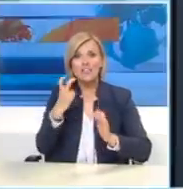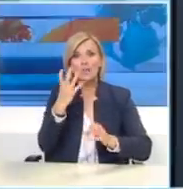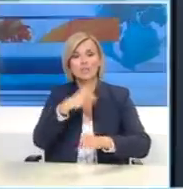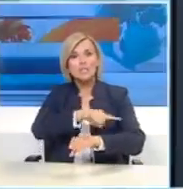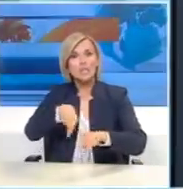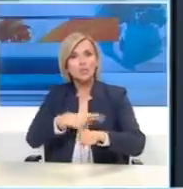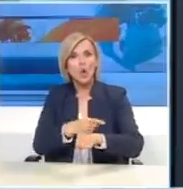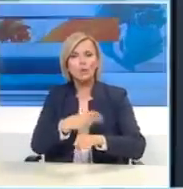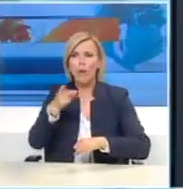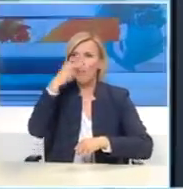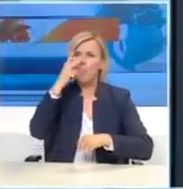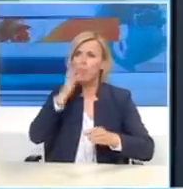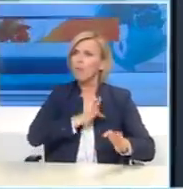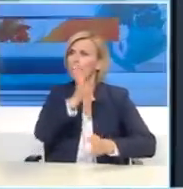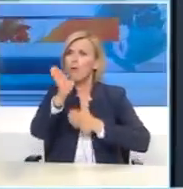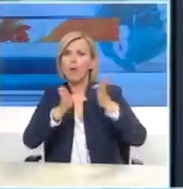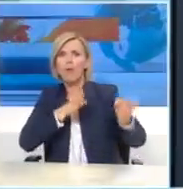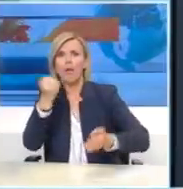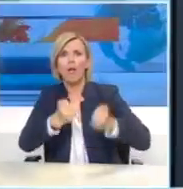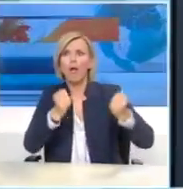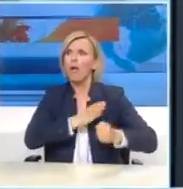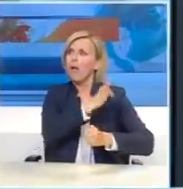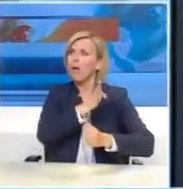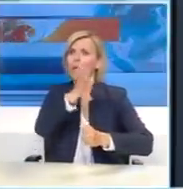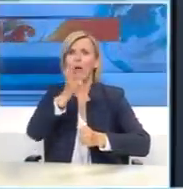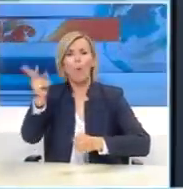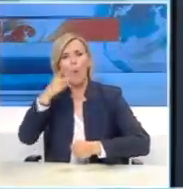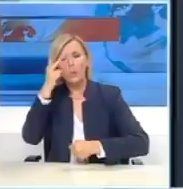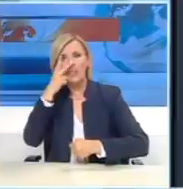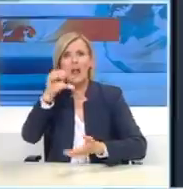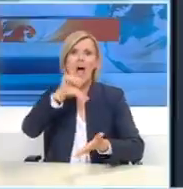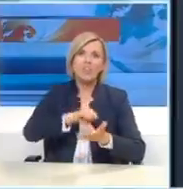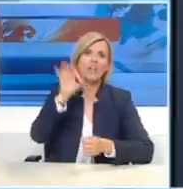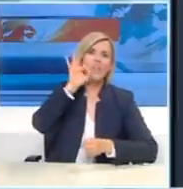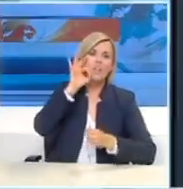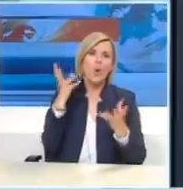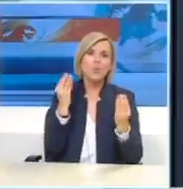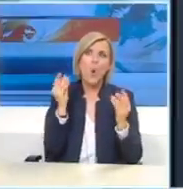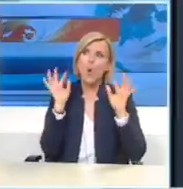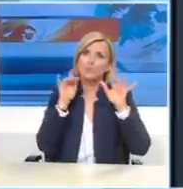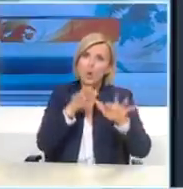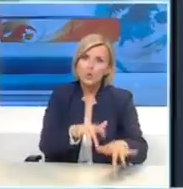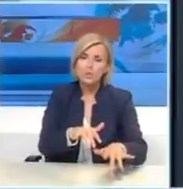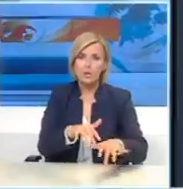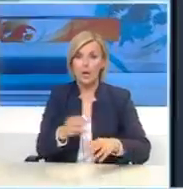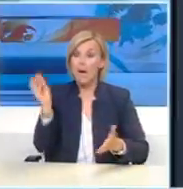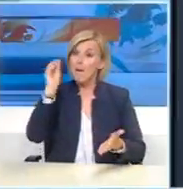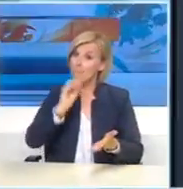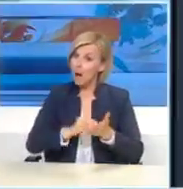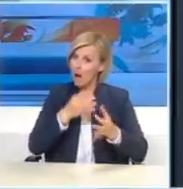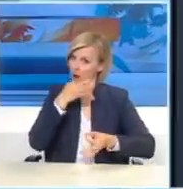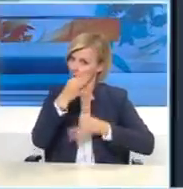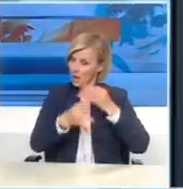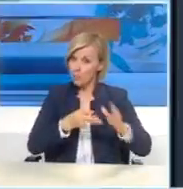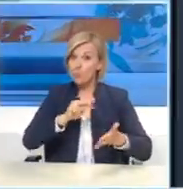μεγάλος αριθμός άσκοπων μετακινήσεων, ειδικά στα δύο μητροπολιτικά κέντρα, στην Αθήνα και στη Θεσσαλονίκη. Θέλω ξανά να τονίσω ότι τα μέτρα αυτά